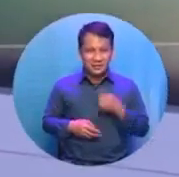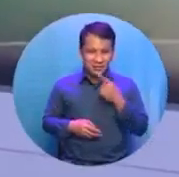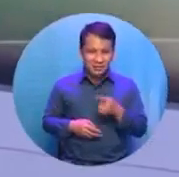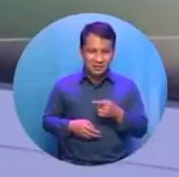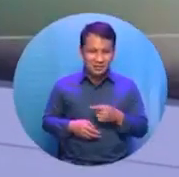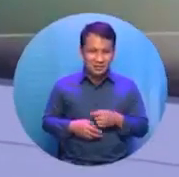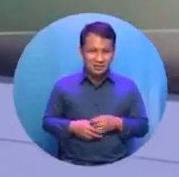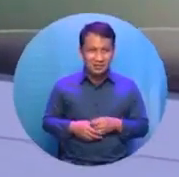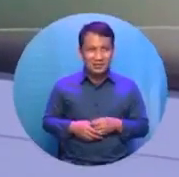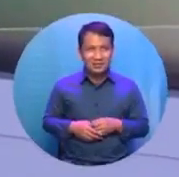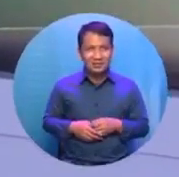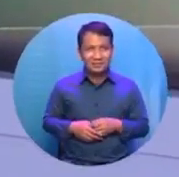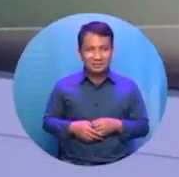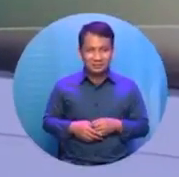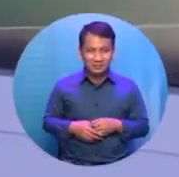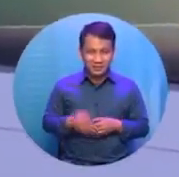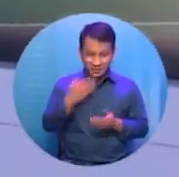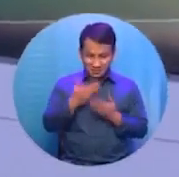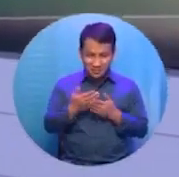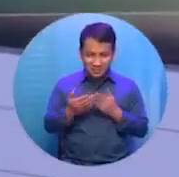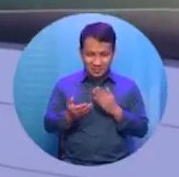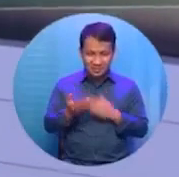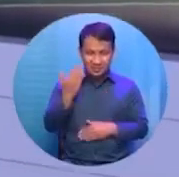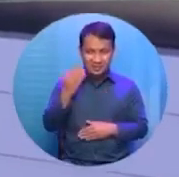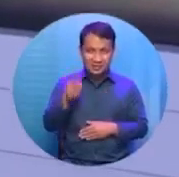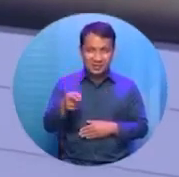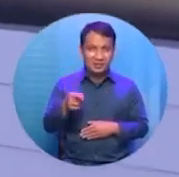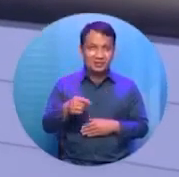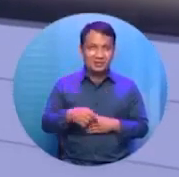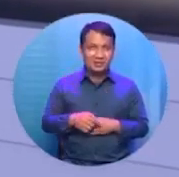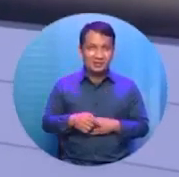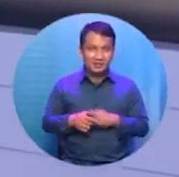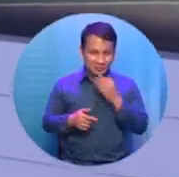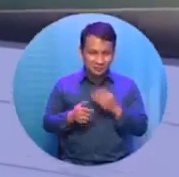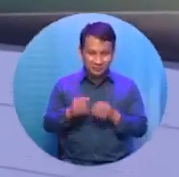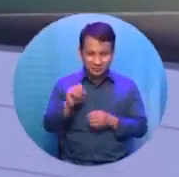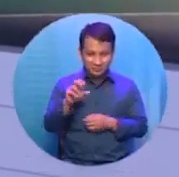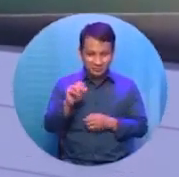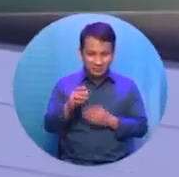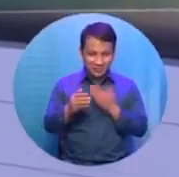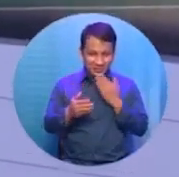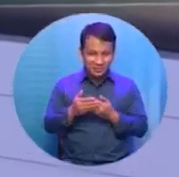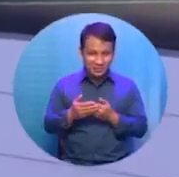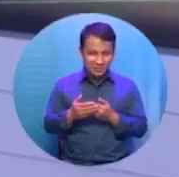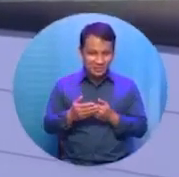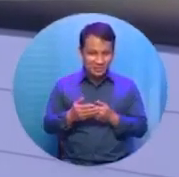Hello po, si Ida. Ma'am, magandang umaga. Wala pang 12 o'clock eh.